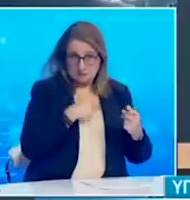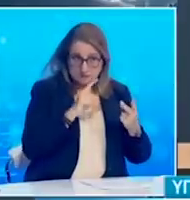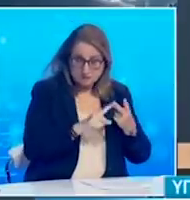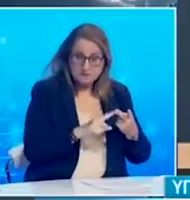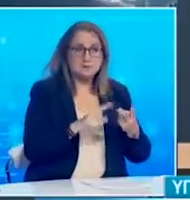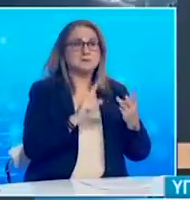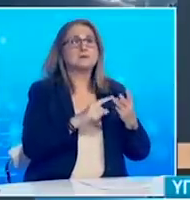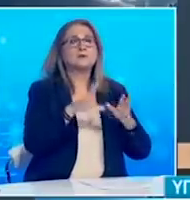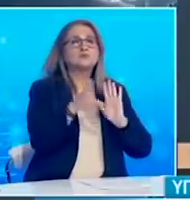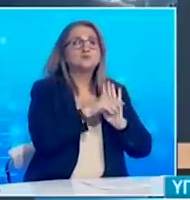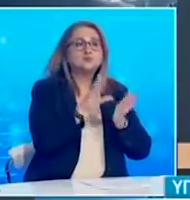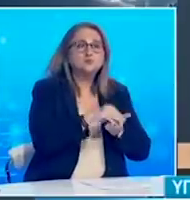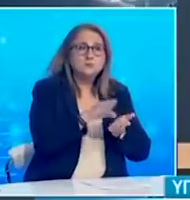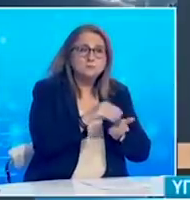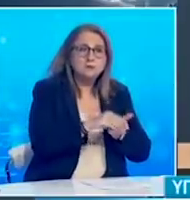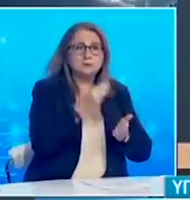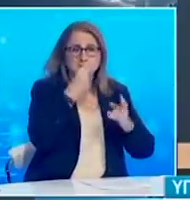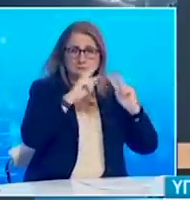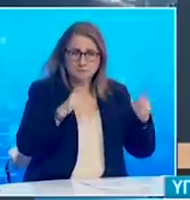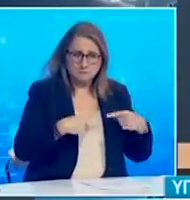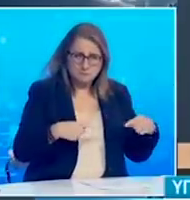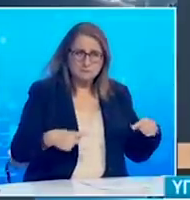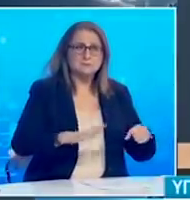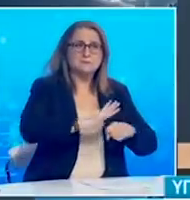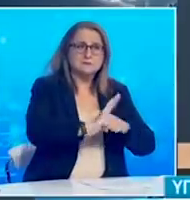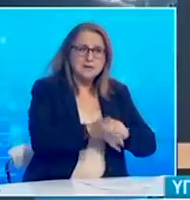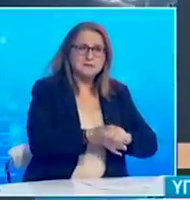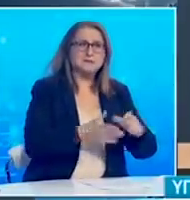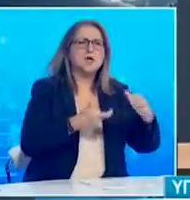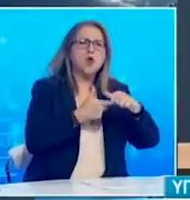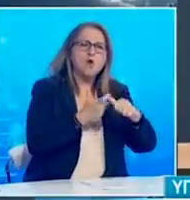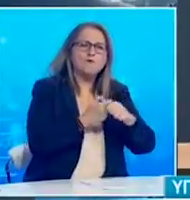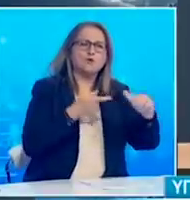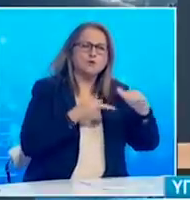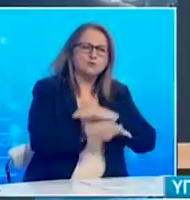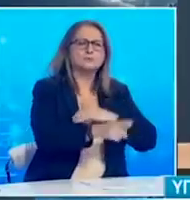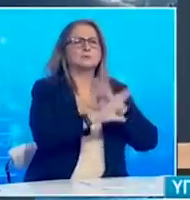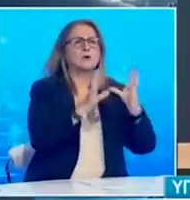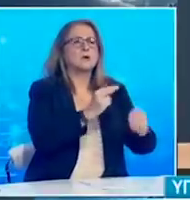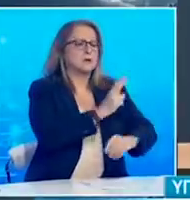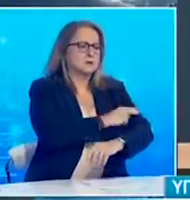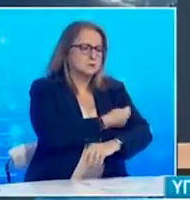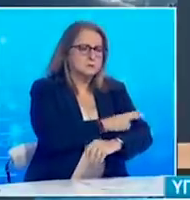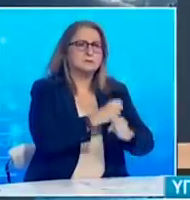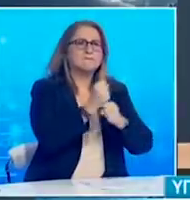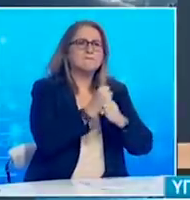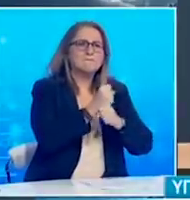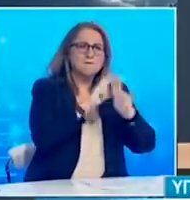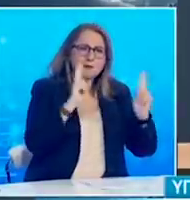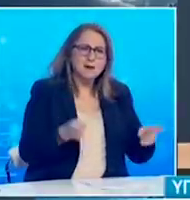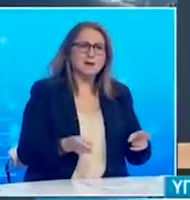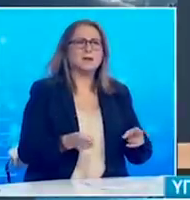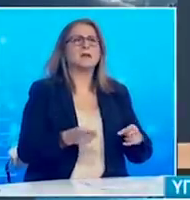στα καταστήματα τροφίμων, στα μέσα μαζικής μεταφοράς και στα ταξί, στα νοσοκομεία, στα ιατρεία, στα φαρμακεία, στα διαγνωστικά